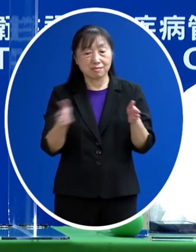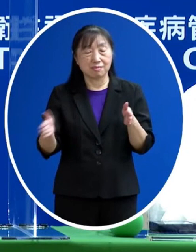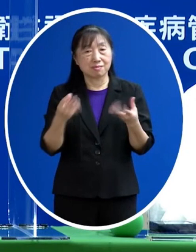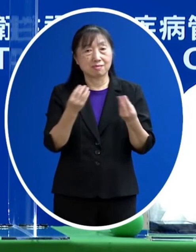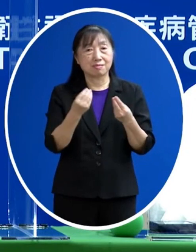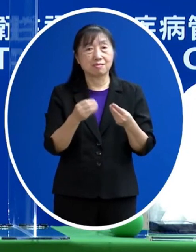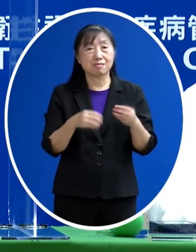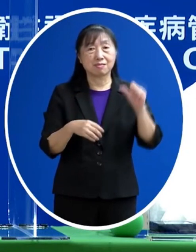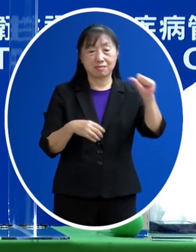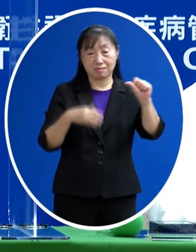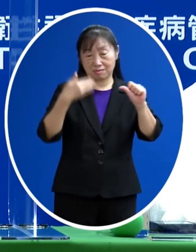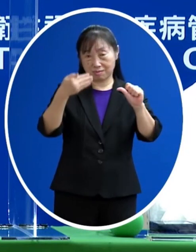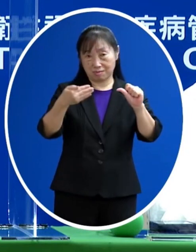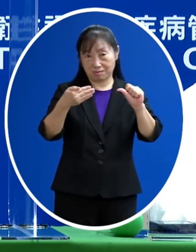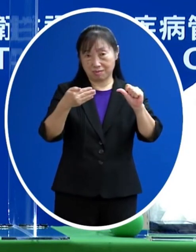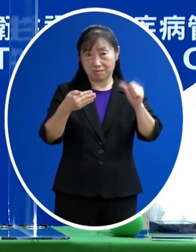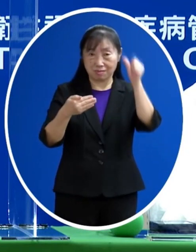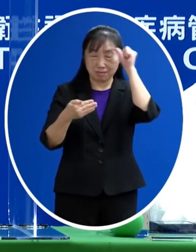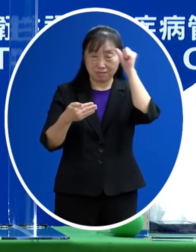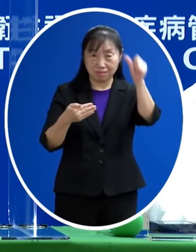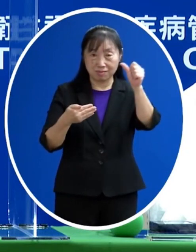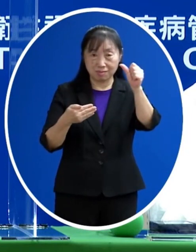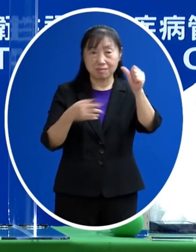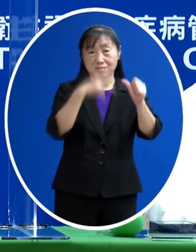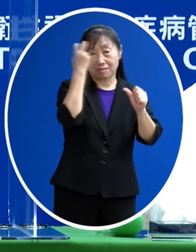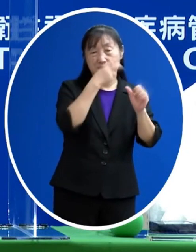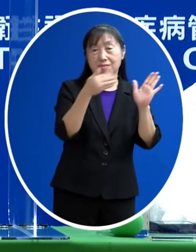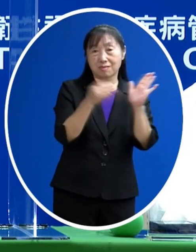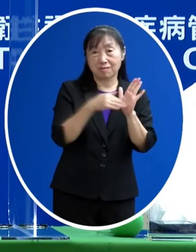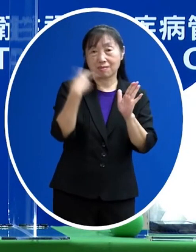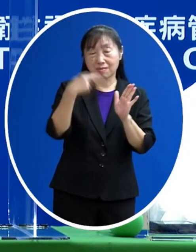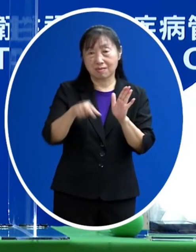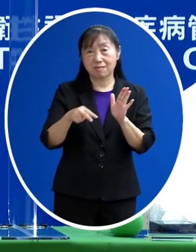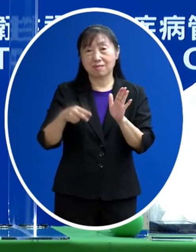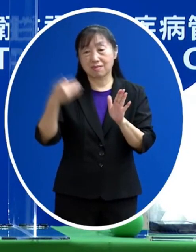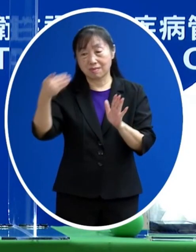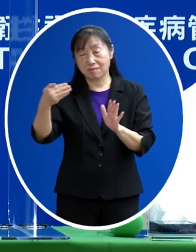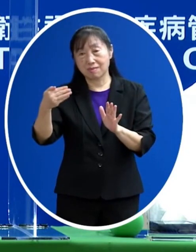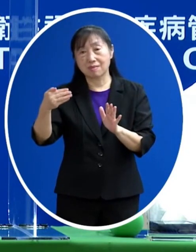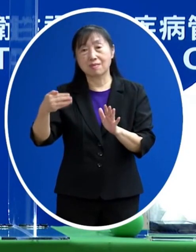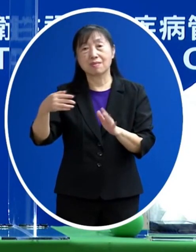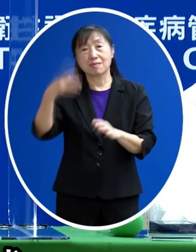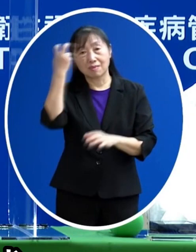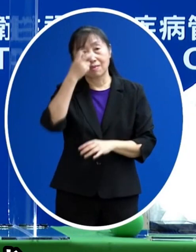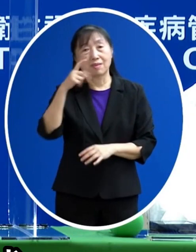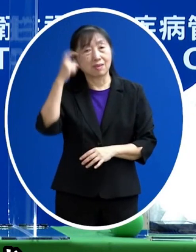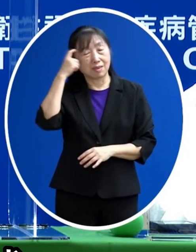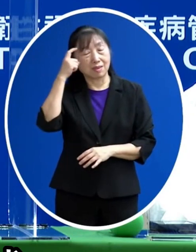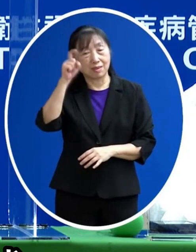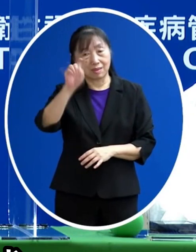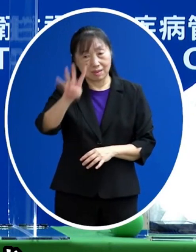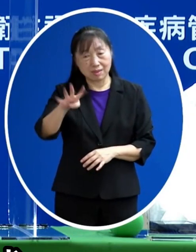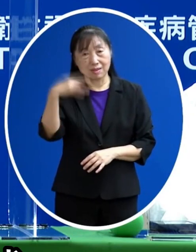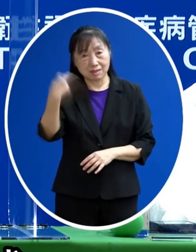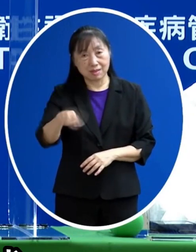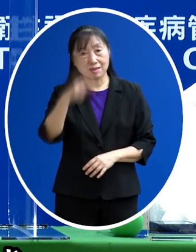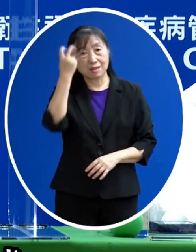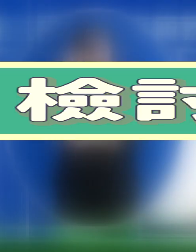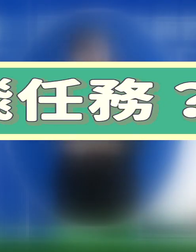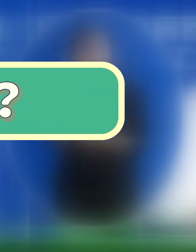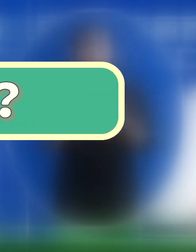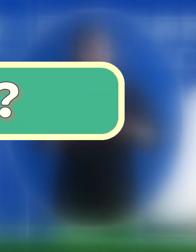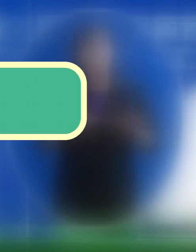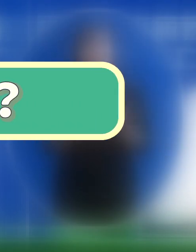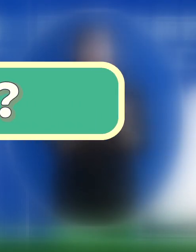我们现在我加九是五天检疫完毕验一次，那九天验，十四天验，大概用这样的一个方式。